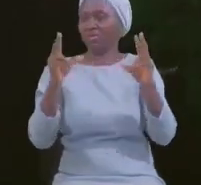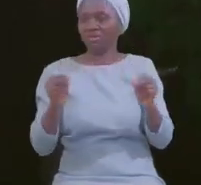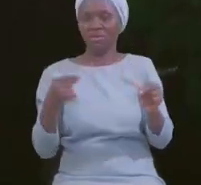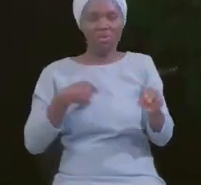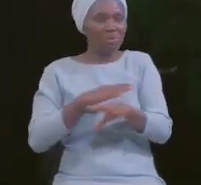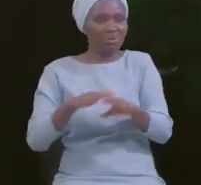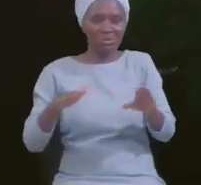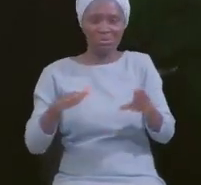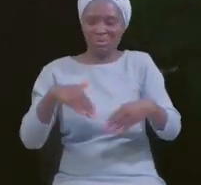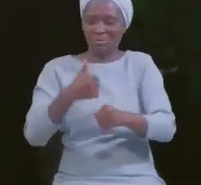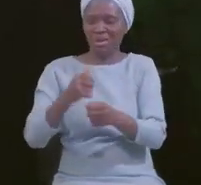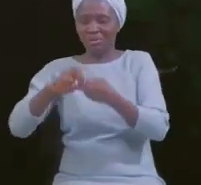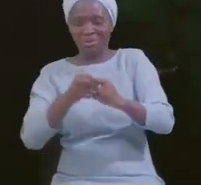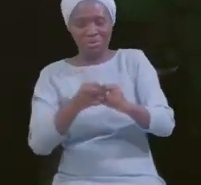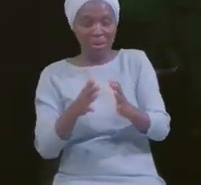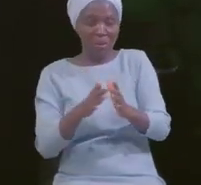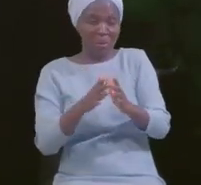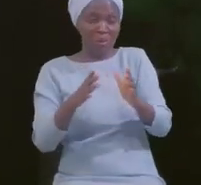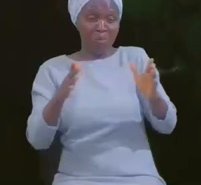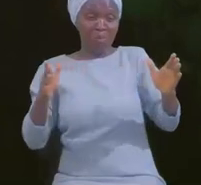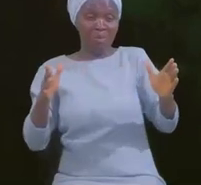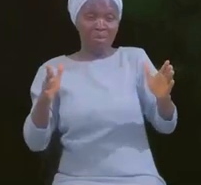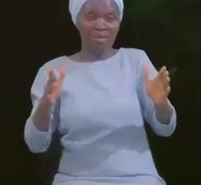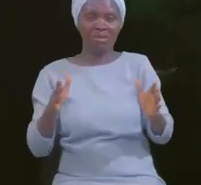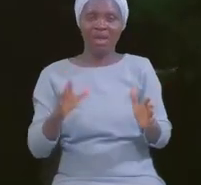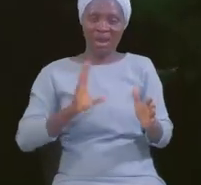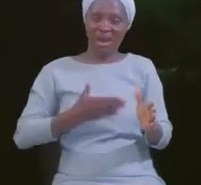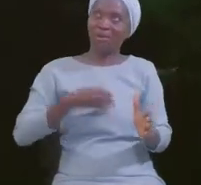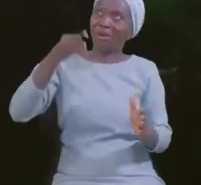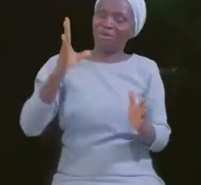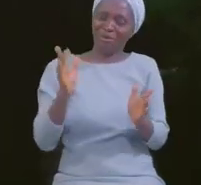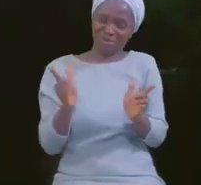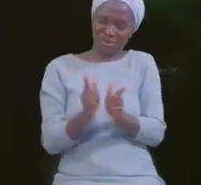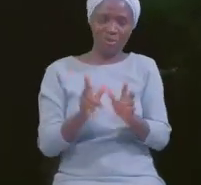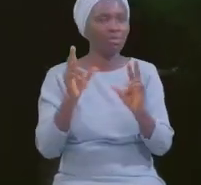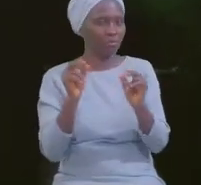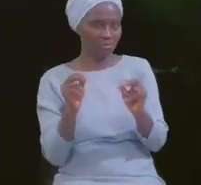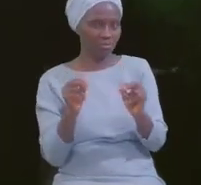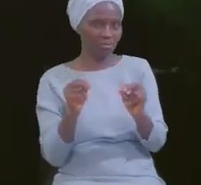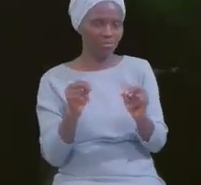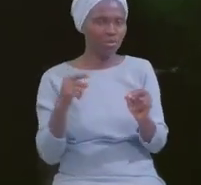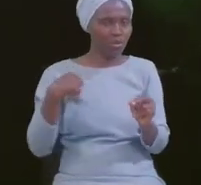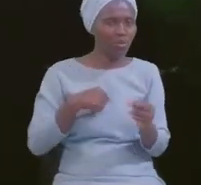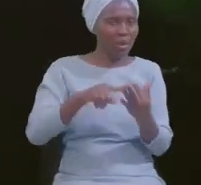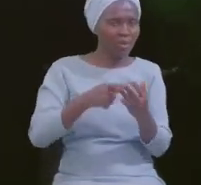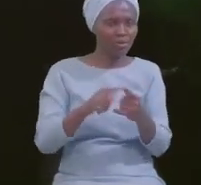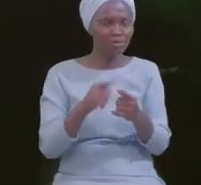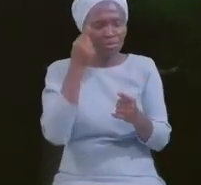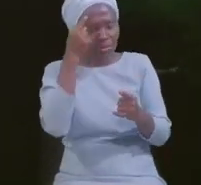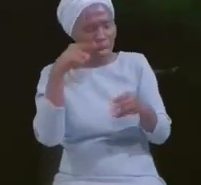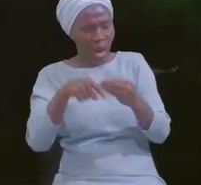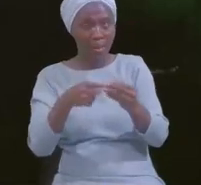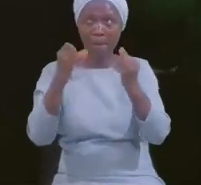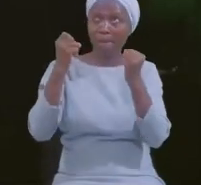problème et que notre Dieu est petit. Non, nous commençons à penser à la pensée de Dieu, aux possibilités en Dieu, à